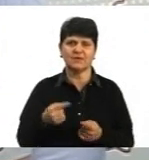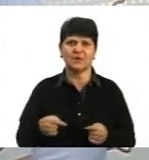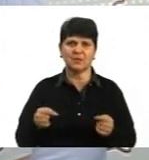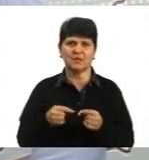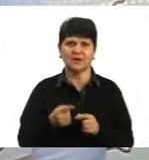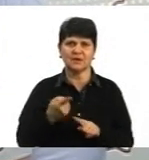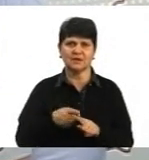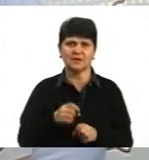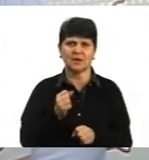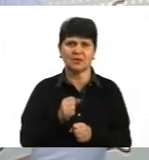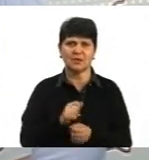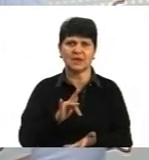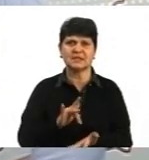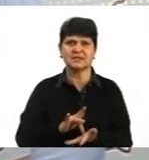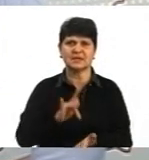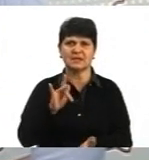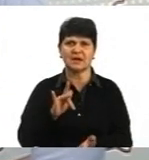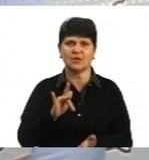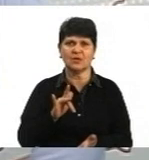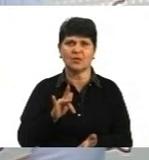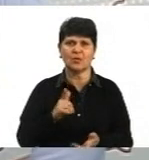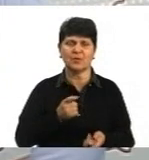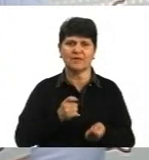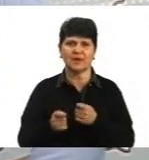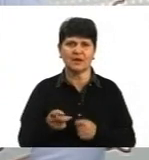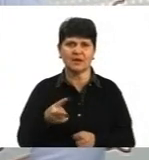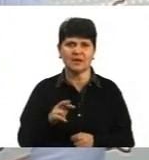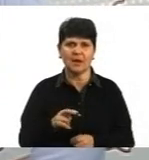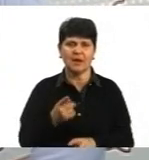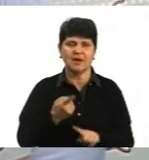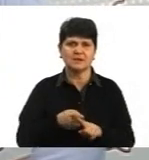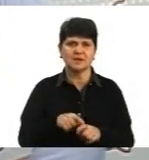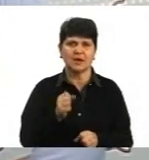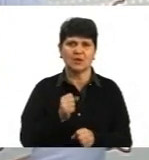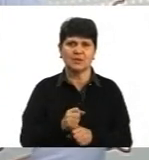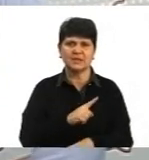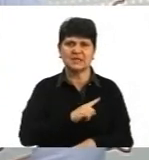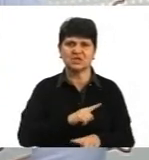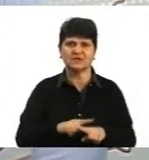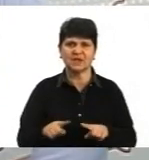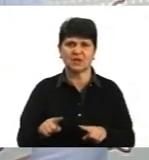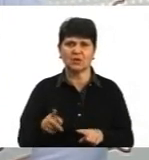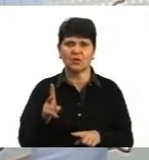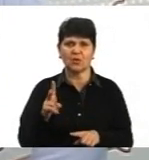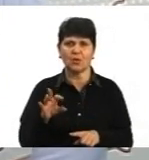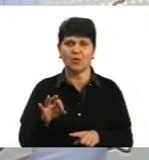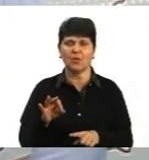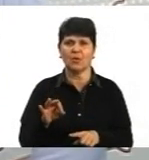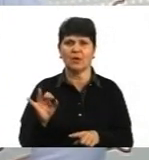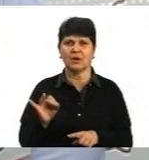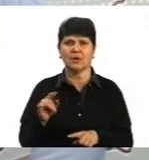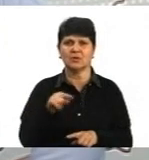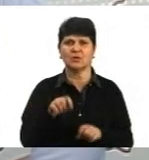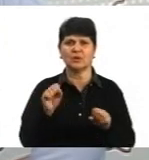з центрального залу управління. Це робиться швидко, і тоді вже можна